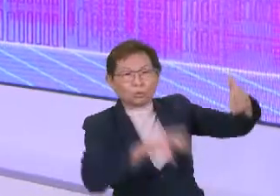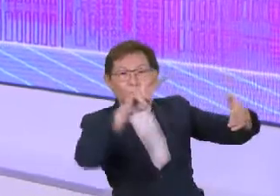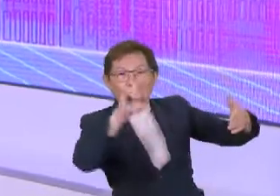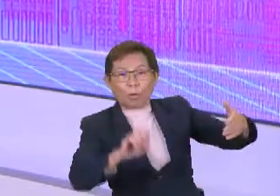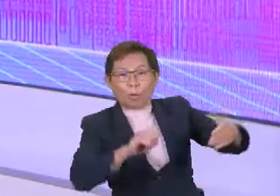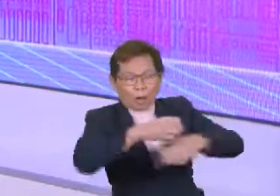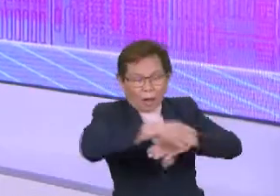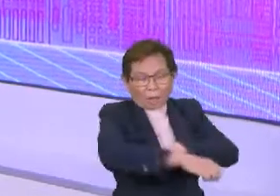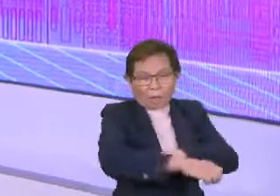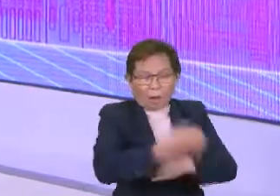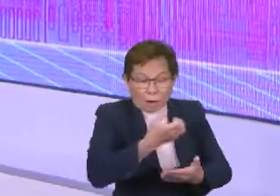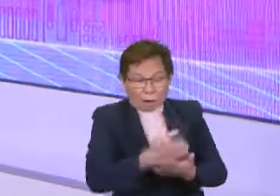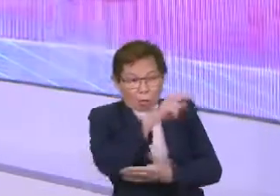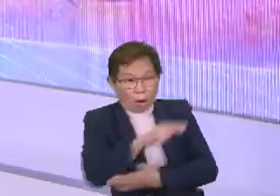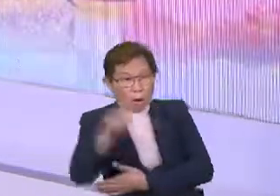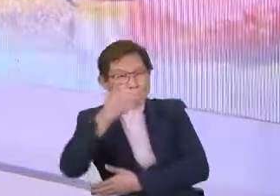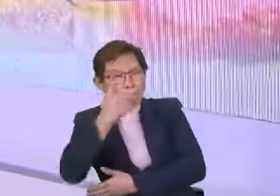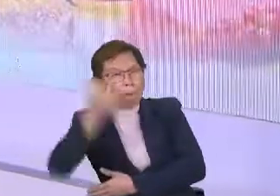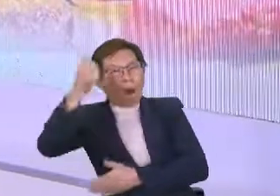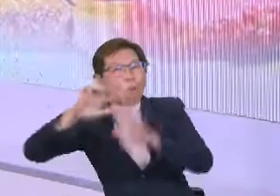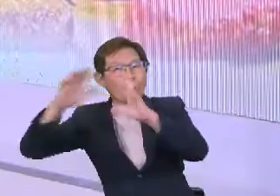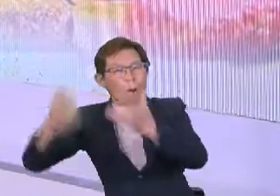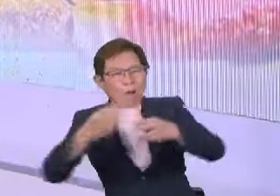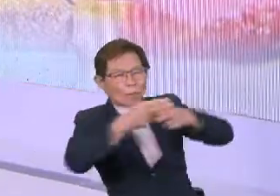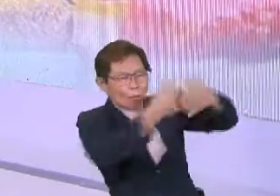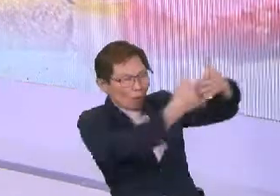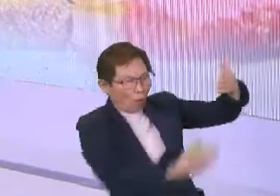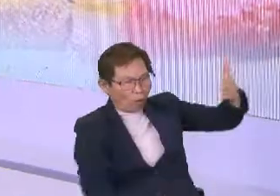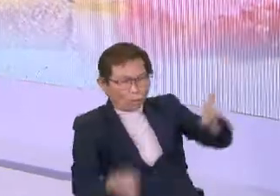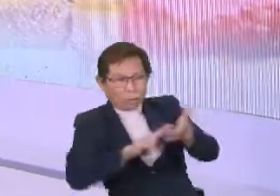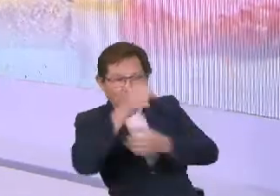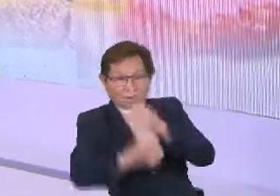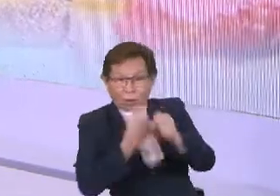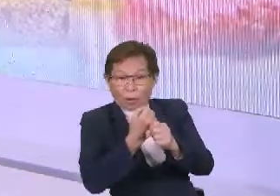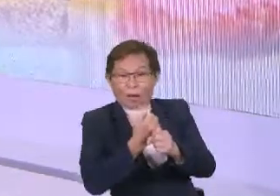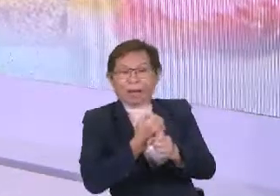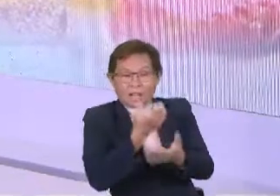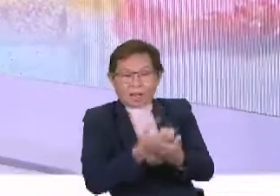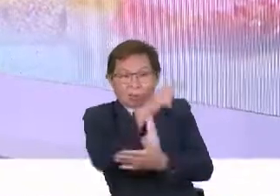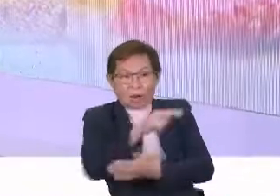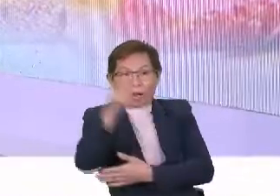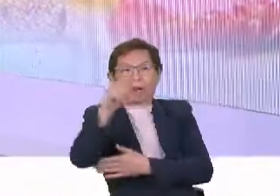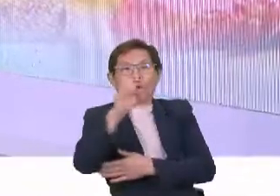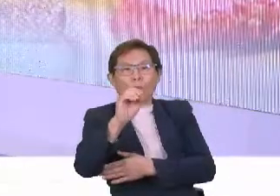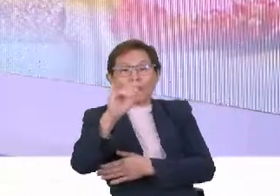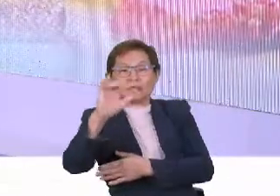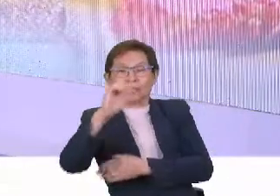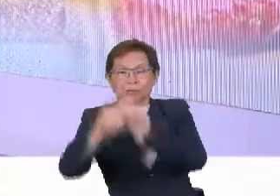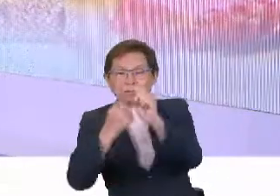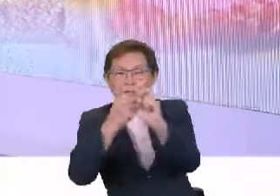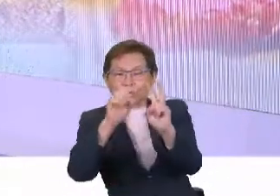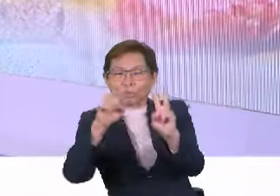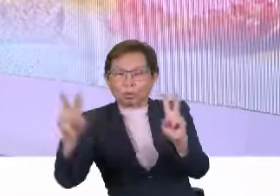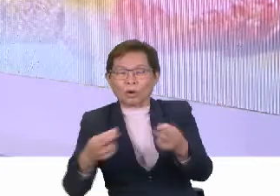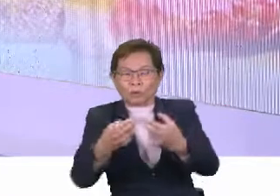pengekspor ekonomi halal terbaik dunia senar itu dikeluarkan dalam laporan tahunan ekonomi halal oac 2022 yang dilancarkan